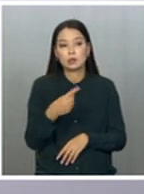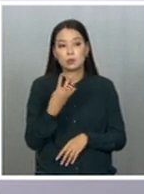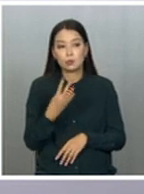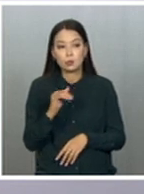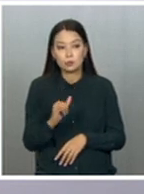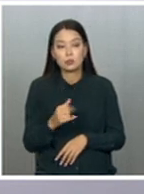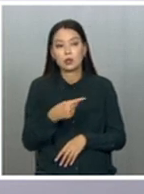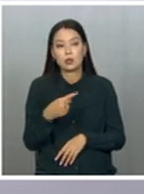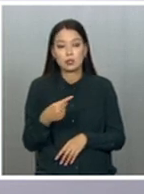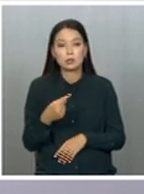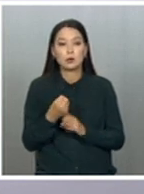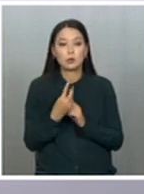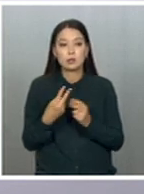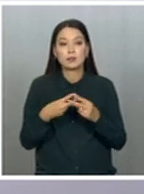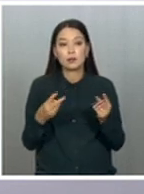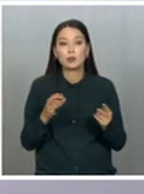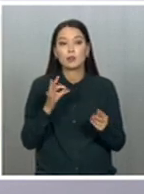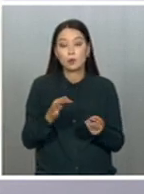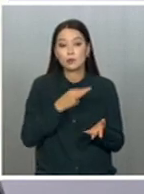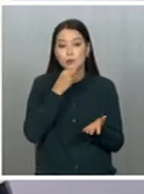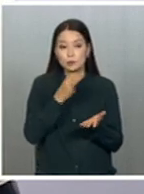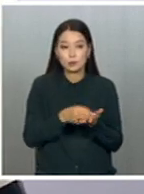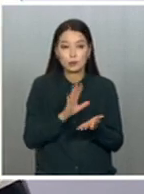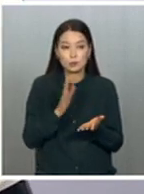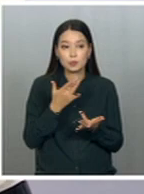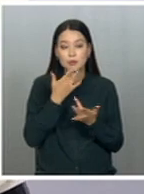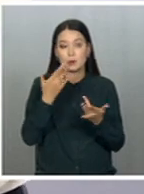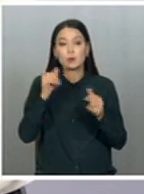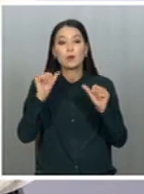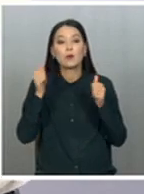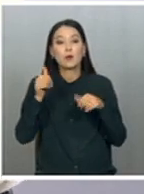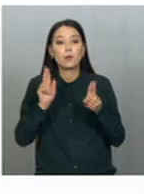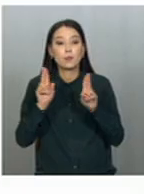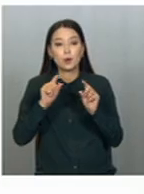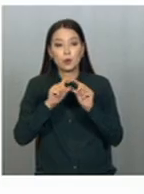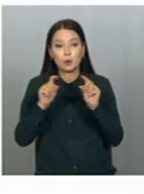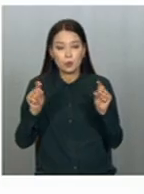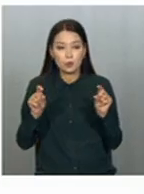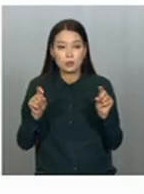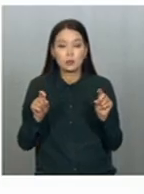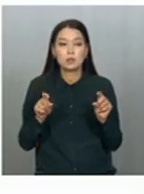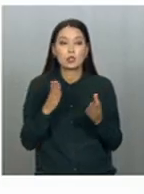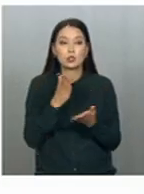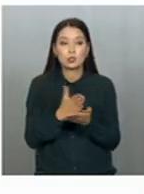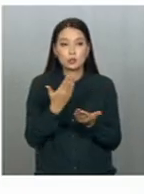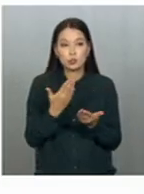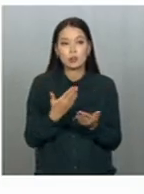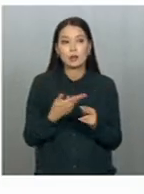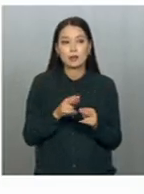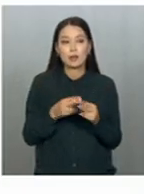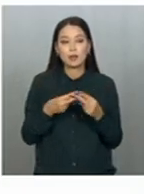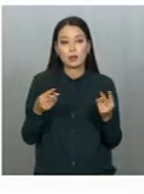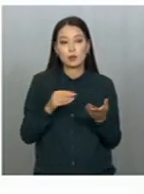4y азайтылған 12 тең 0 болды. Міне, соңғы шыққан теңдеуіміз балалар біздің түзудің теңдеуі болады екен.